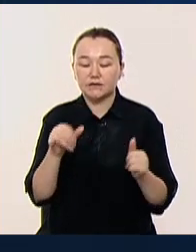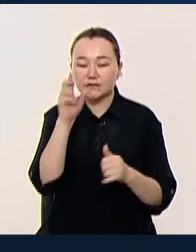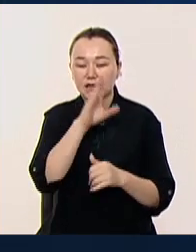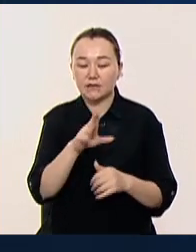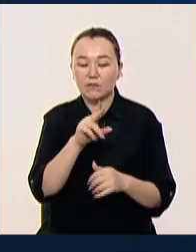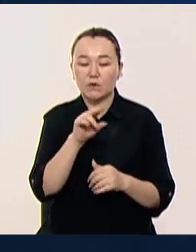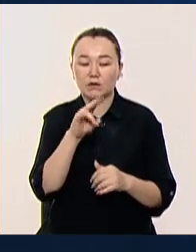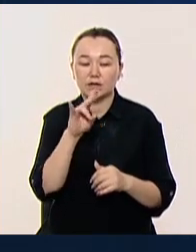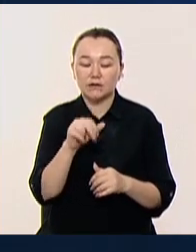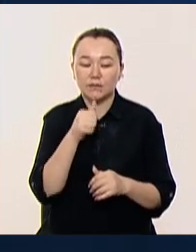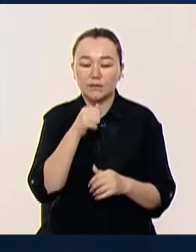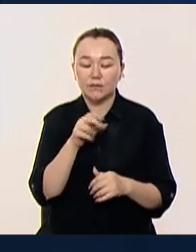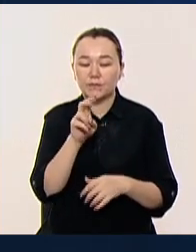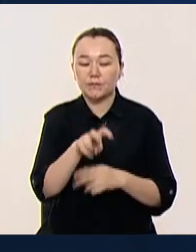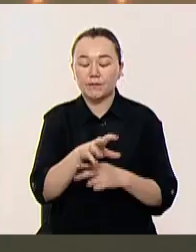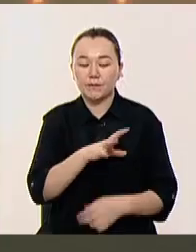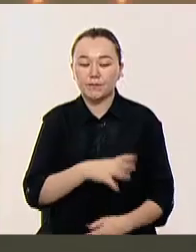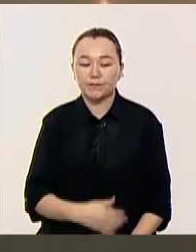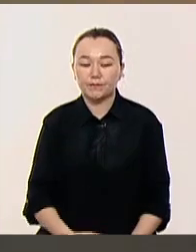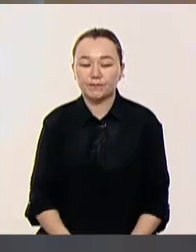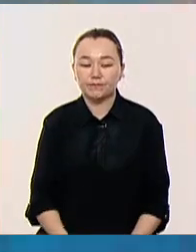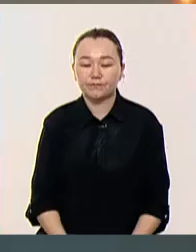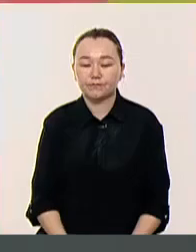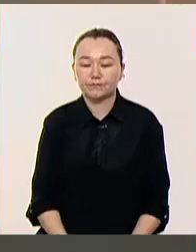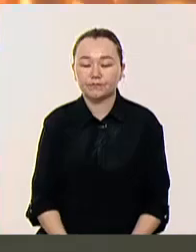Полина Булава побывала на мероприятии.